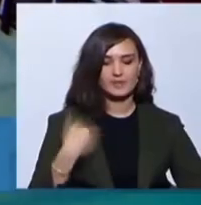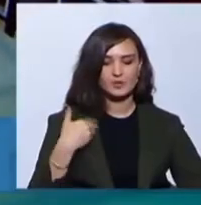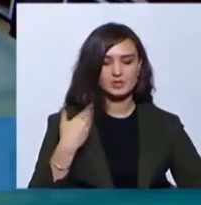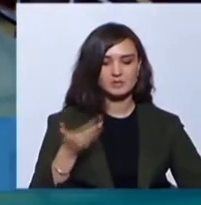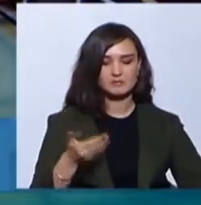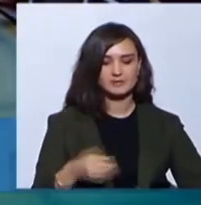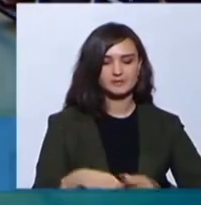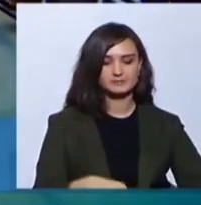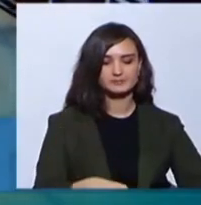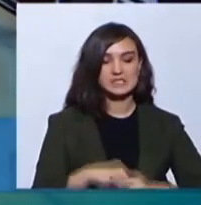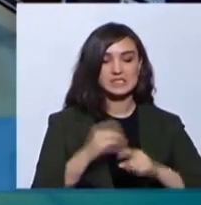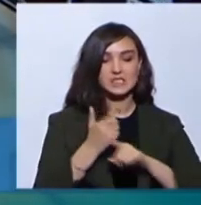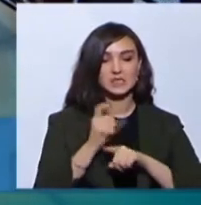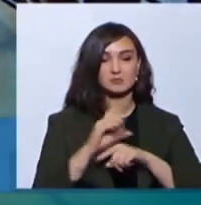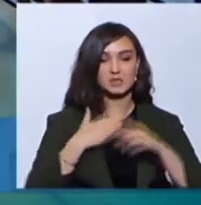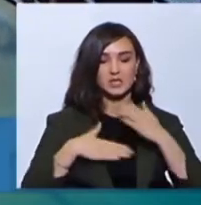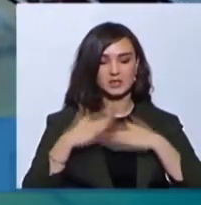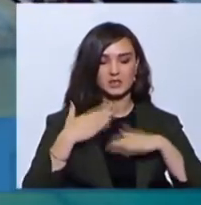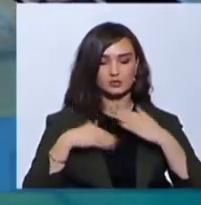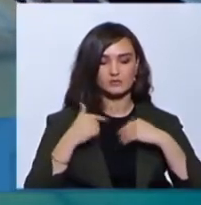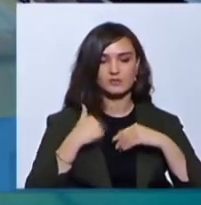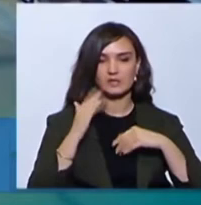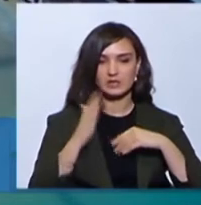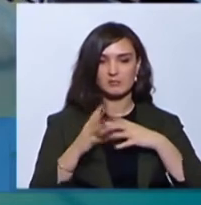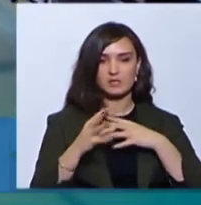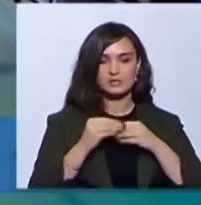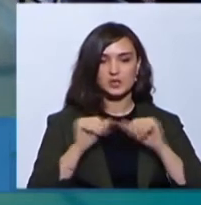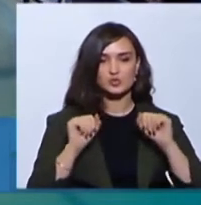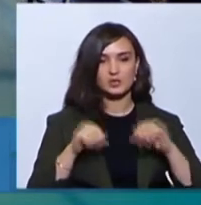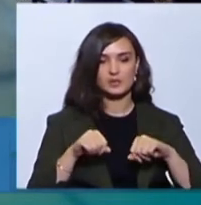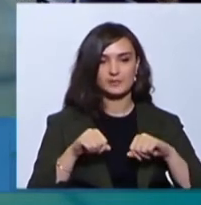მოგესალმებით. ძალიან მიხარია, რომ ჩვენ გვექნება საშუალება